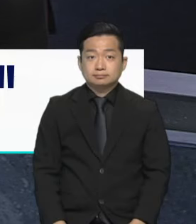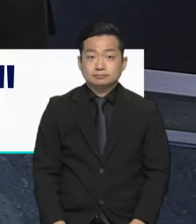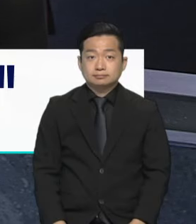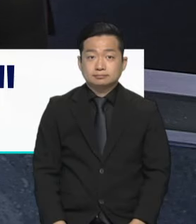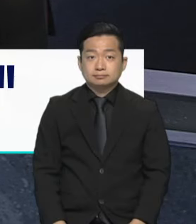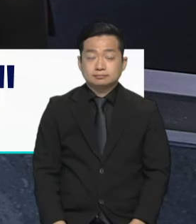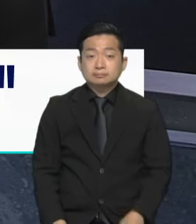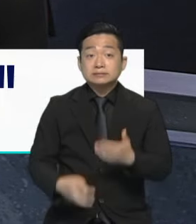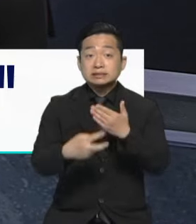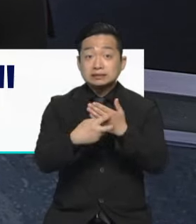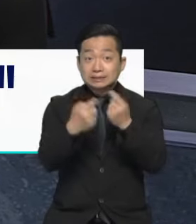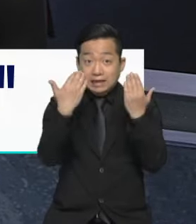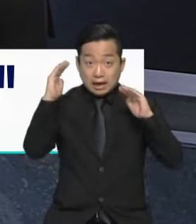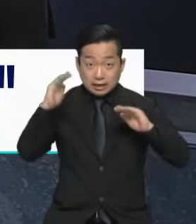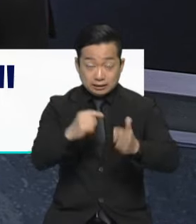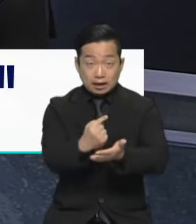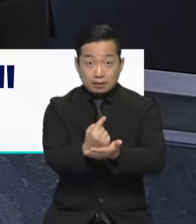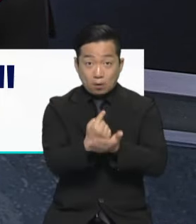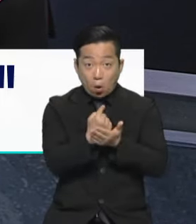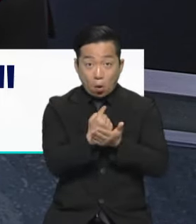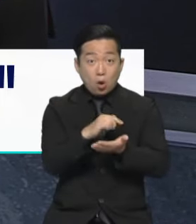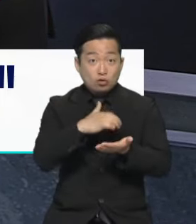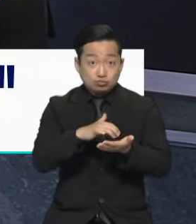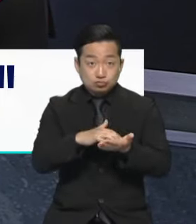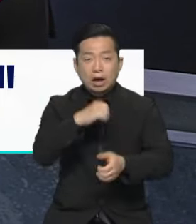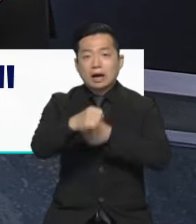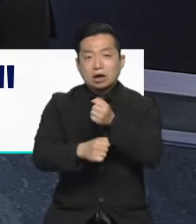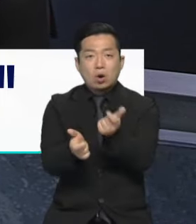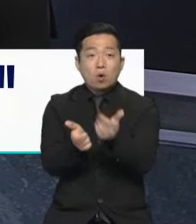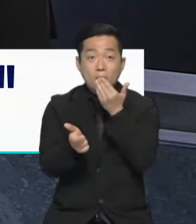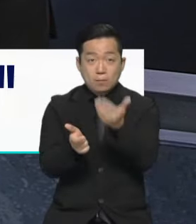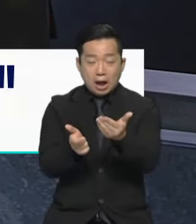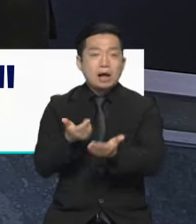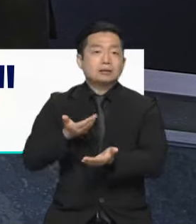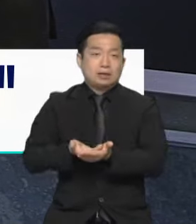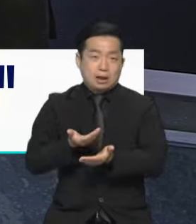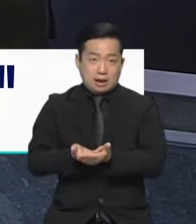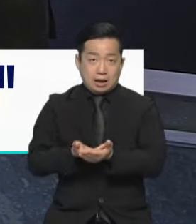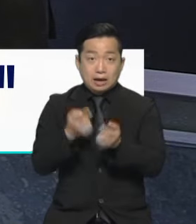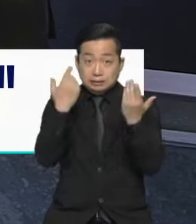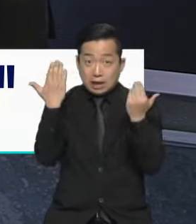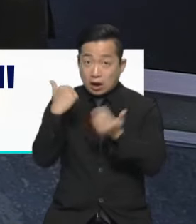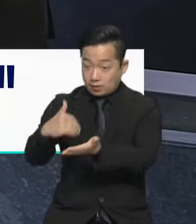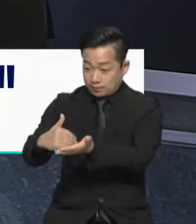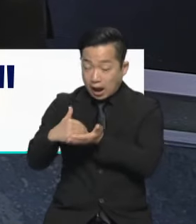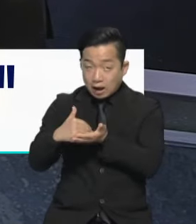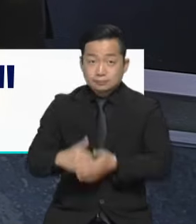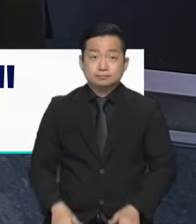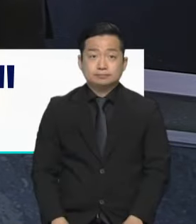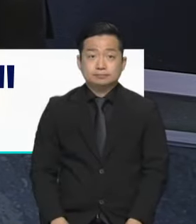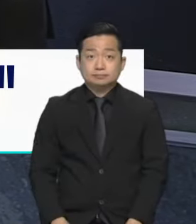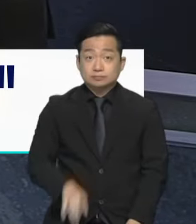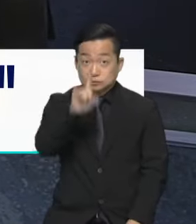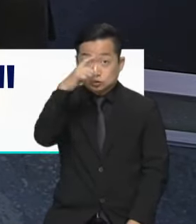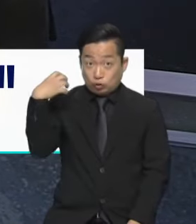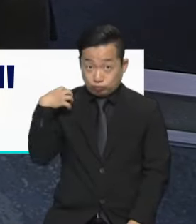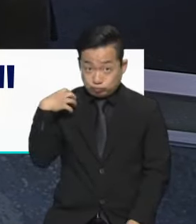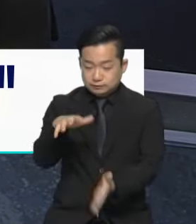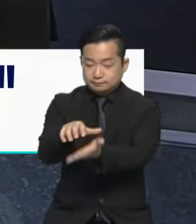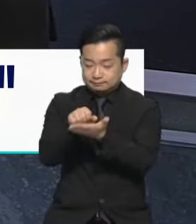다음 소식입니다. 의대생 모집 인원을 자율적으로 조정할 수 있게 해달라는 일부 대학 총장의 의견을